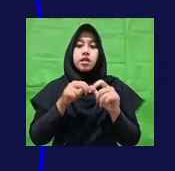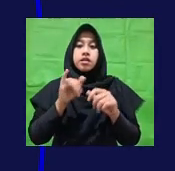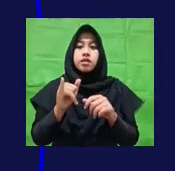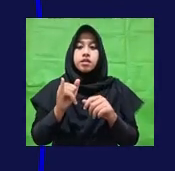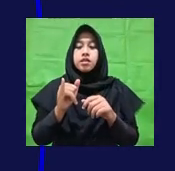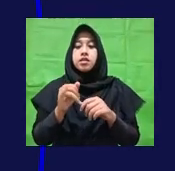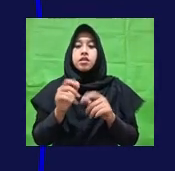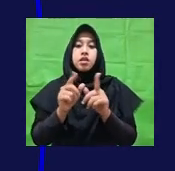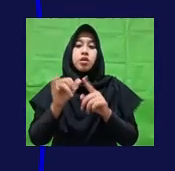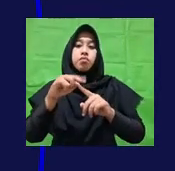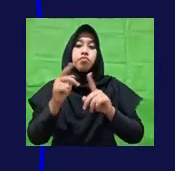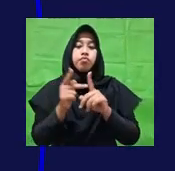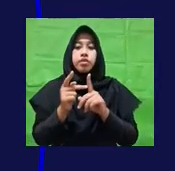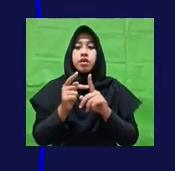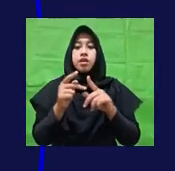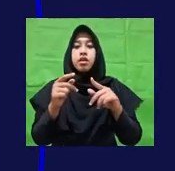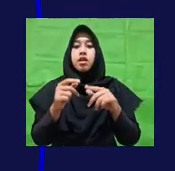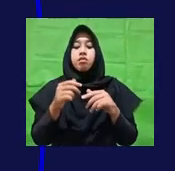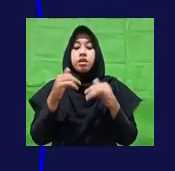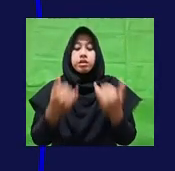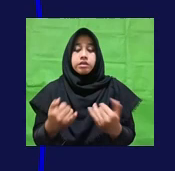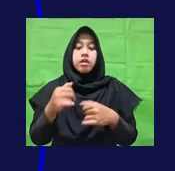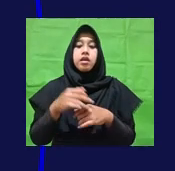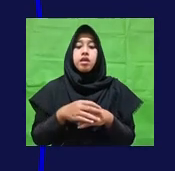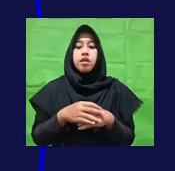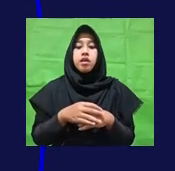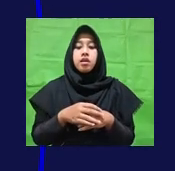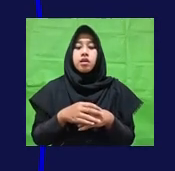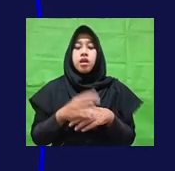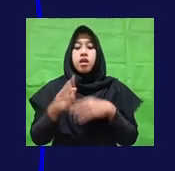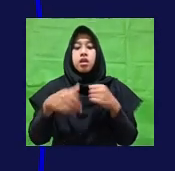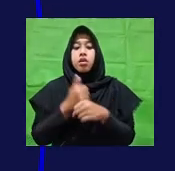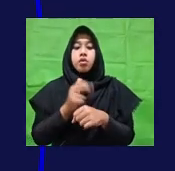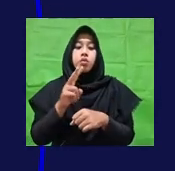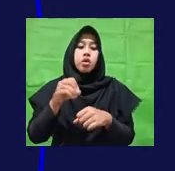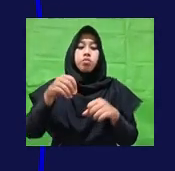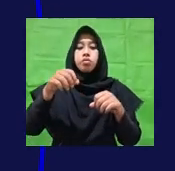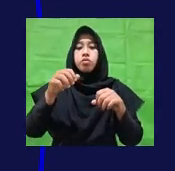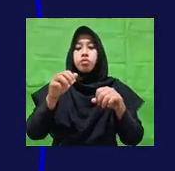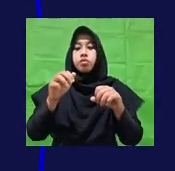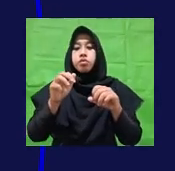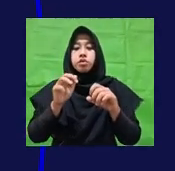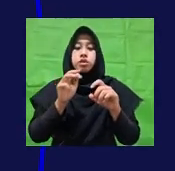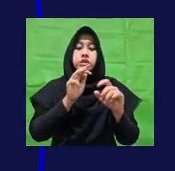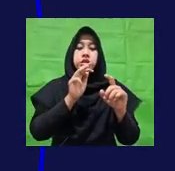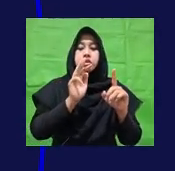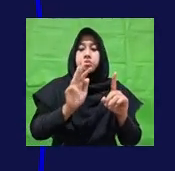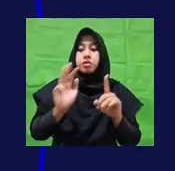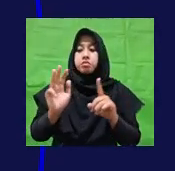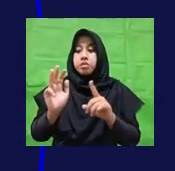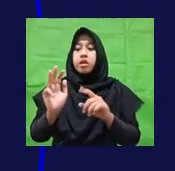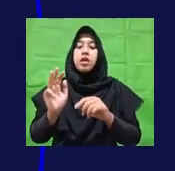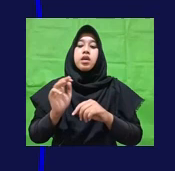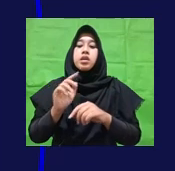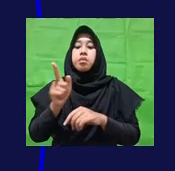Art Foundation, yang sekarang menjadi IFAA, itu diselenggarakan tahun 1999 sampai 2003.